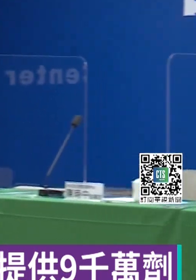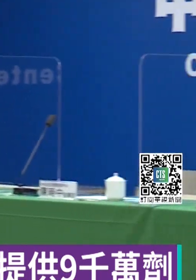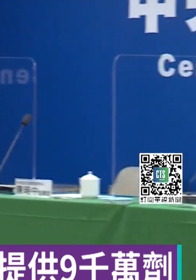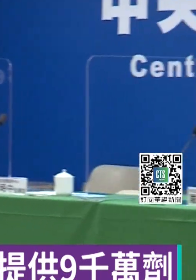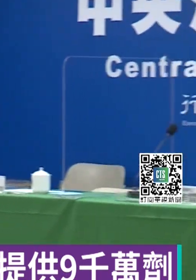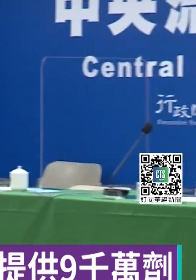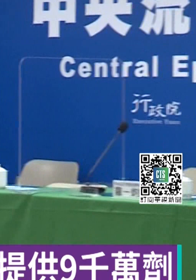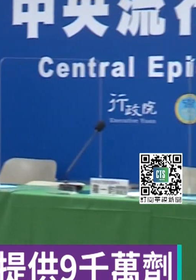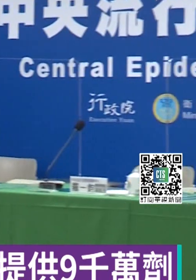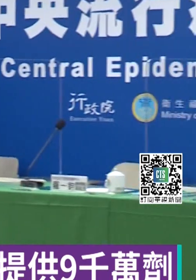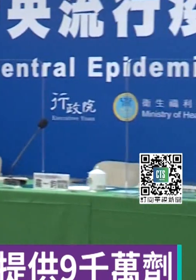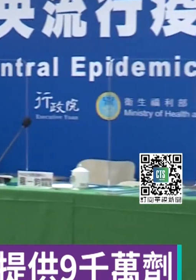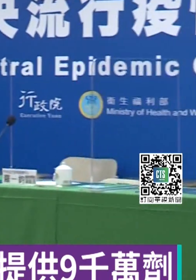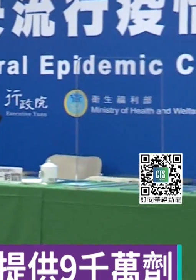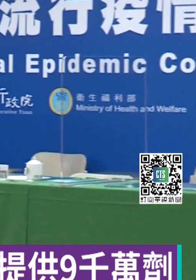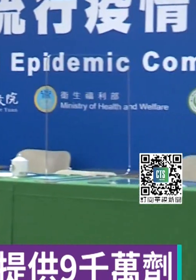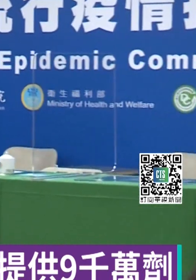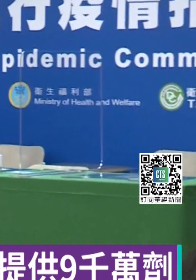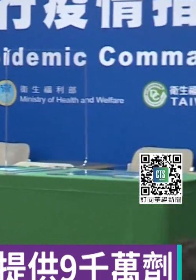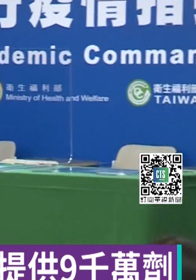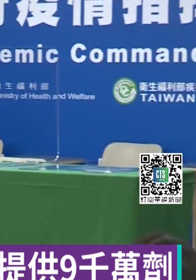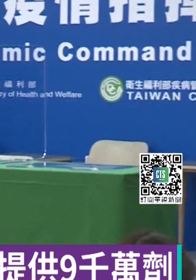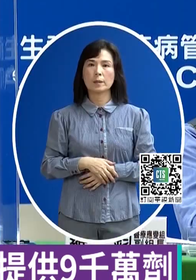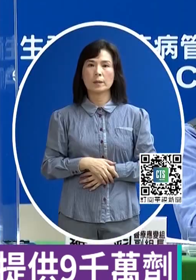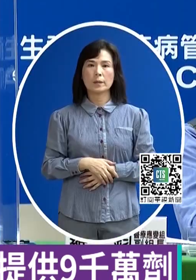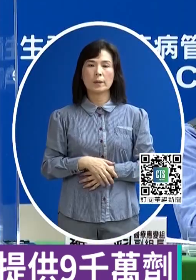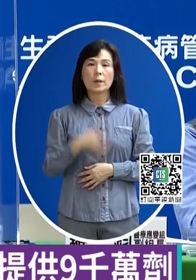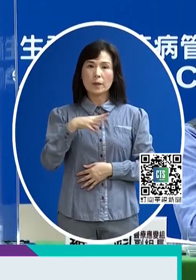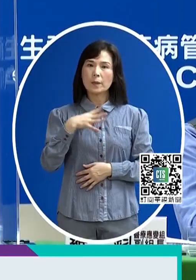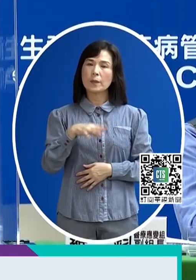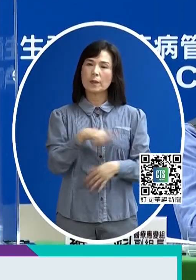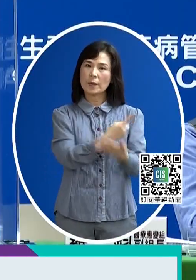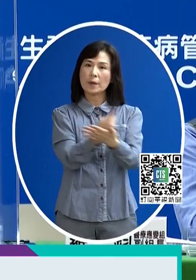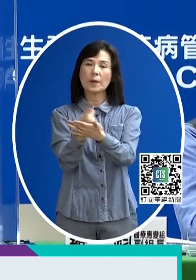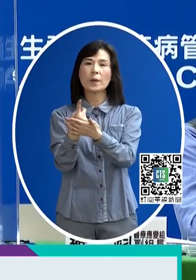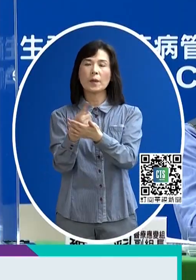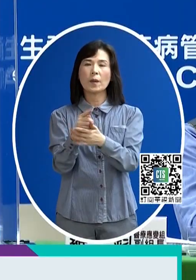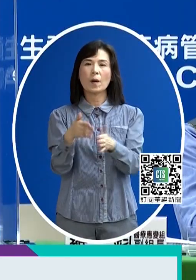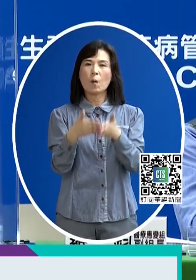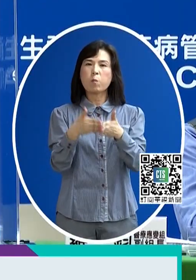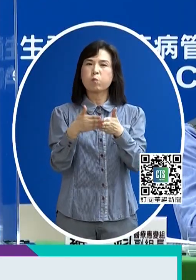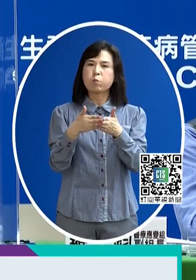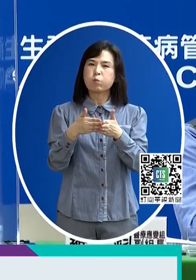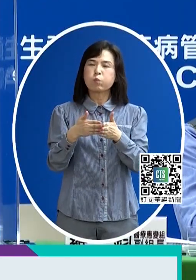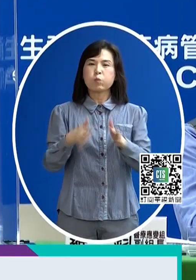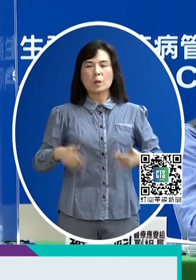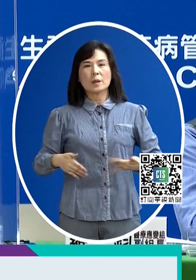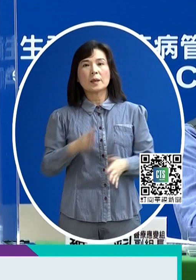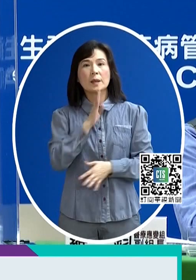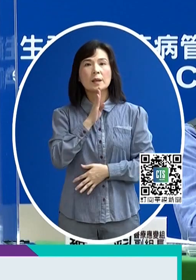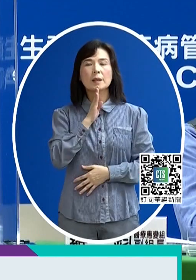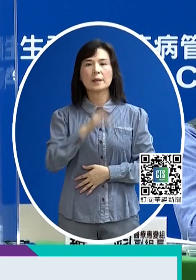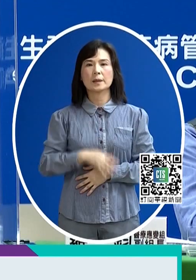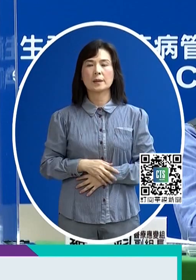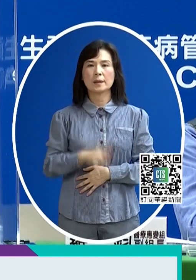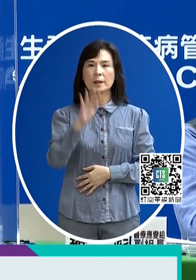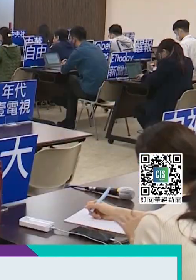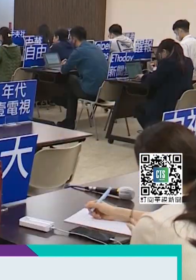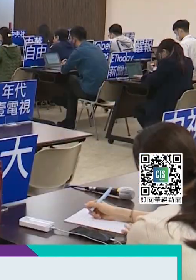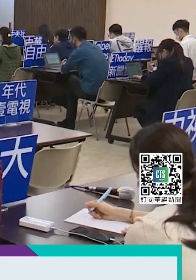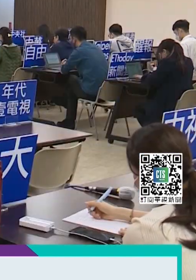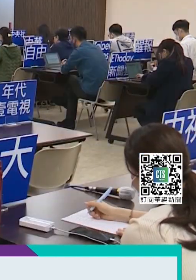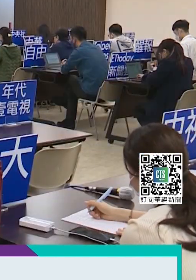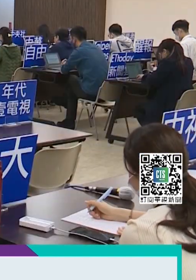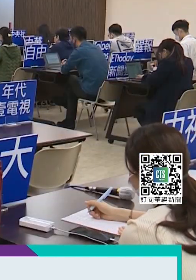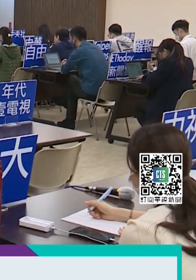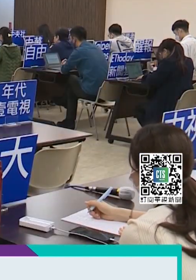会上强调，货源充足，绝对不会缺。 我知道大家都需求恐急了哈，那不过一天40几万，我